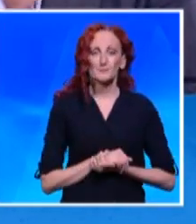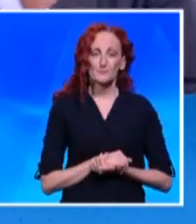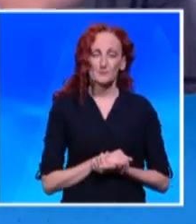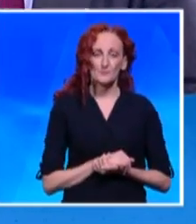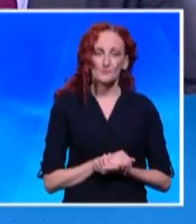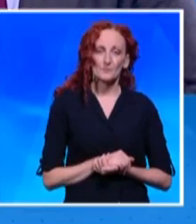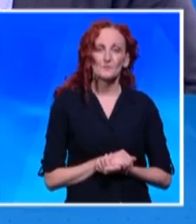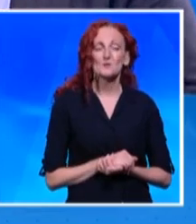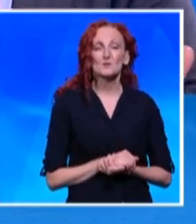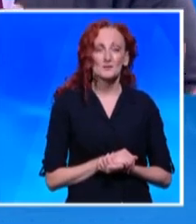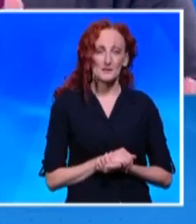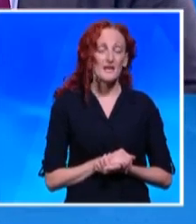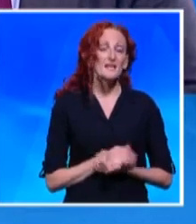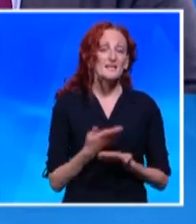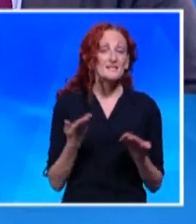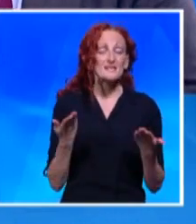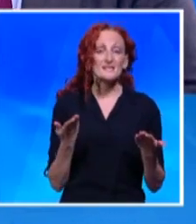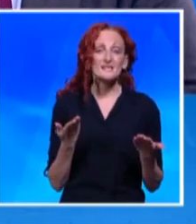по линията нагоре, с